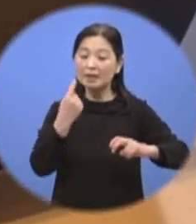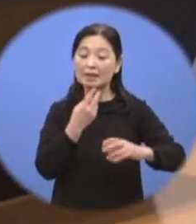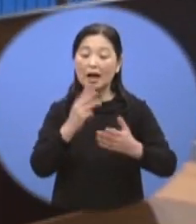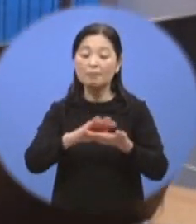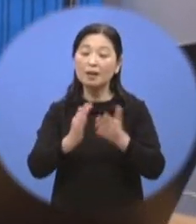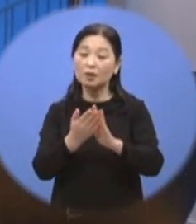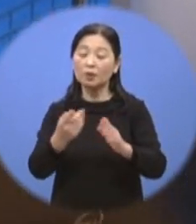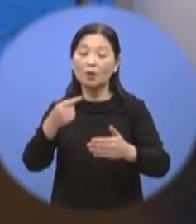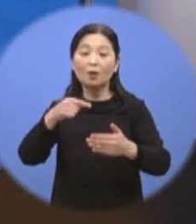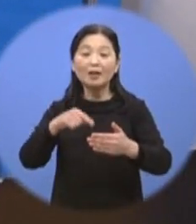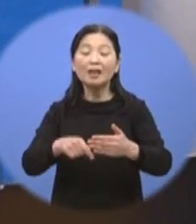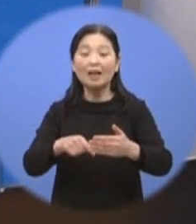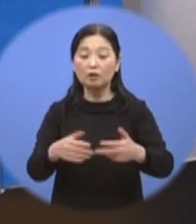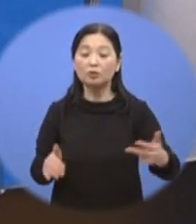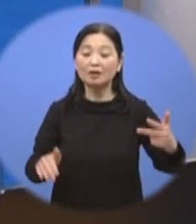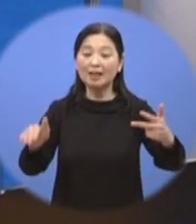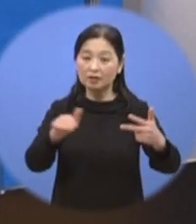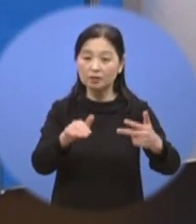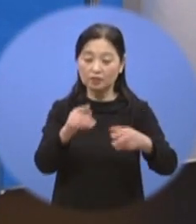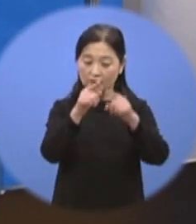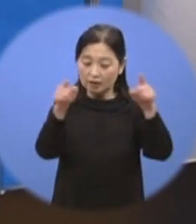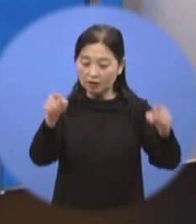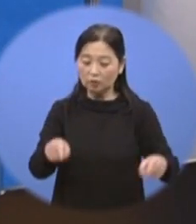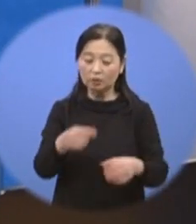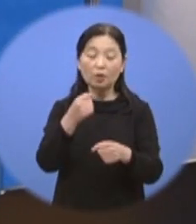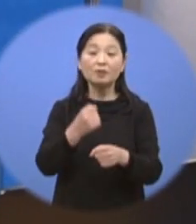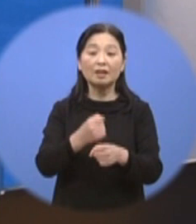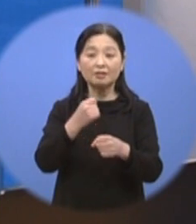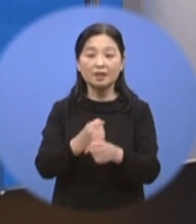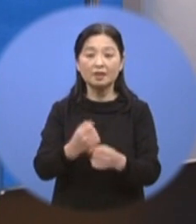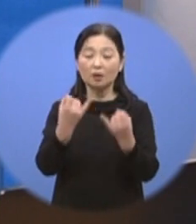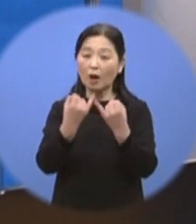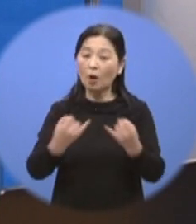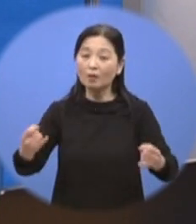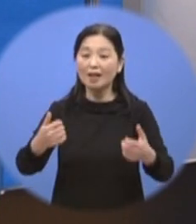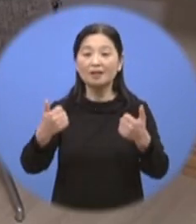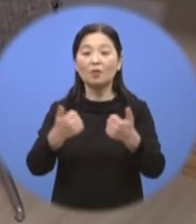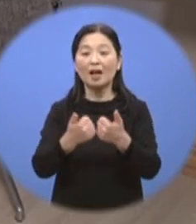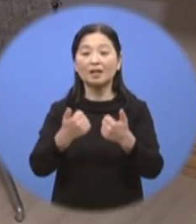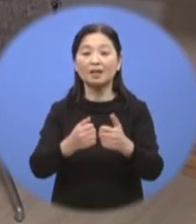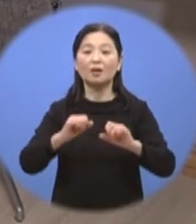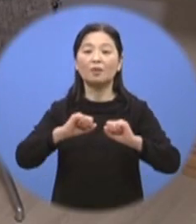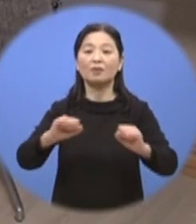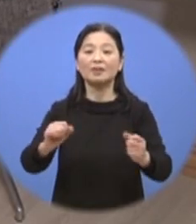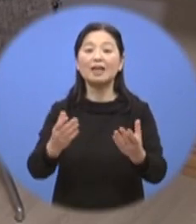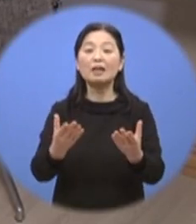で書類の作成やオンラインでの会議などを行っていました。